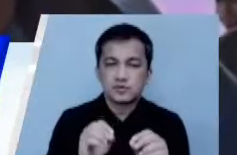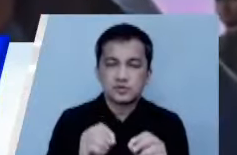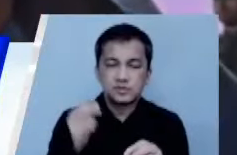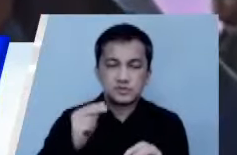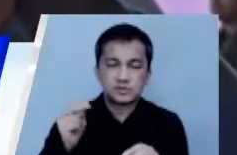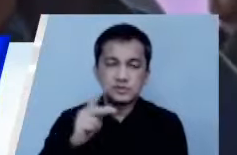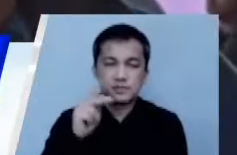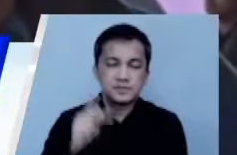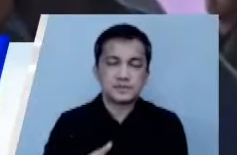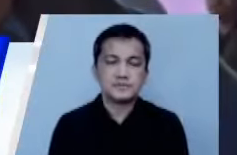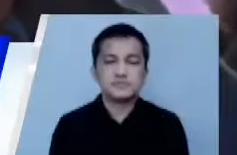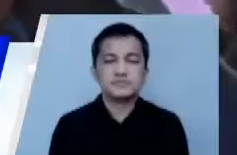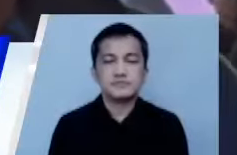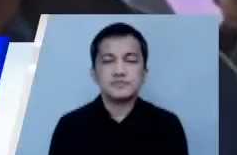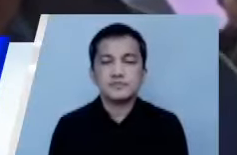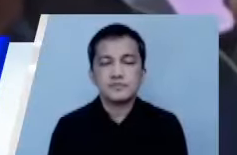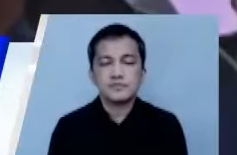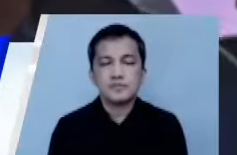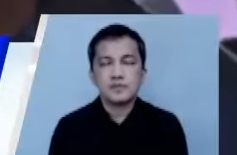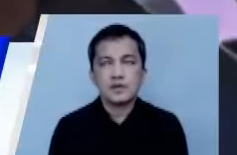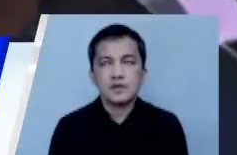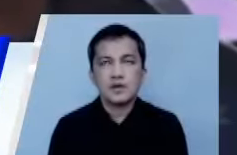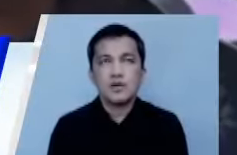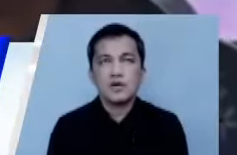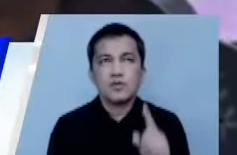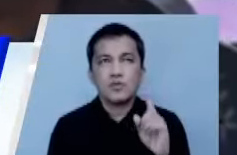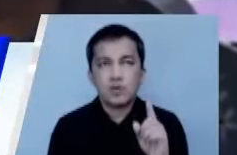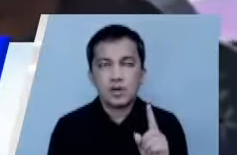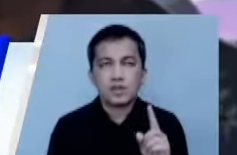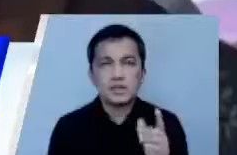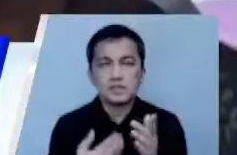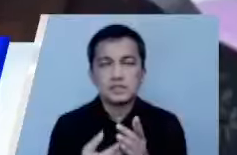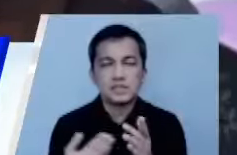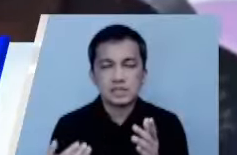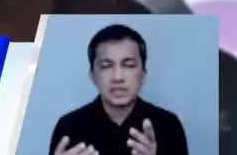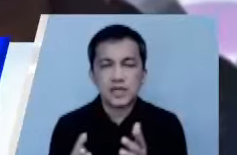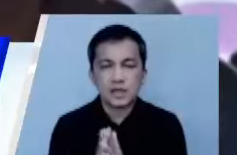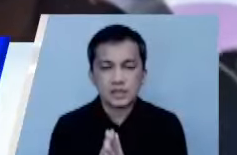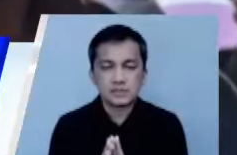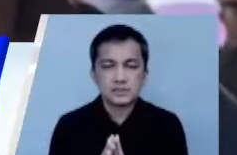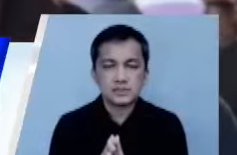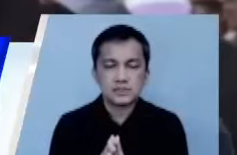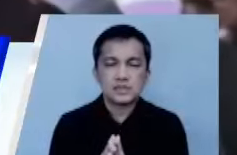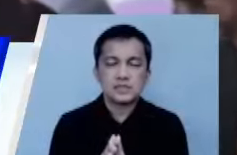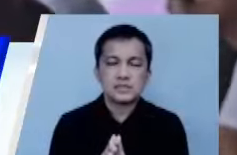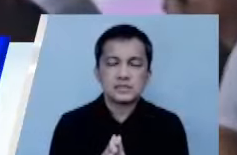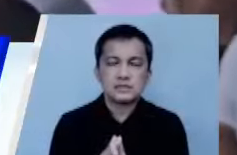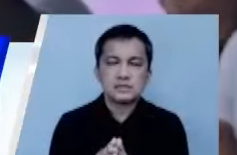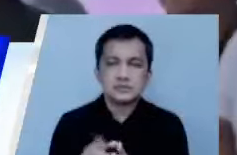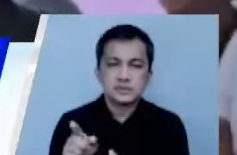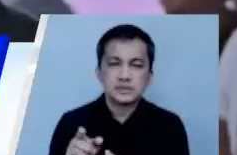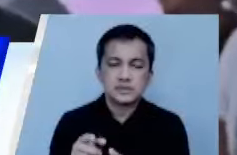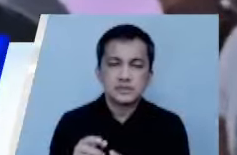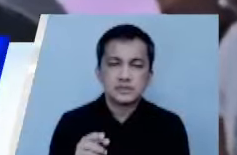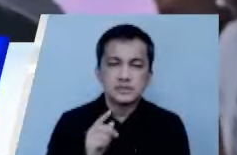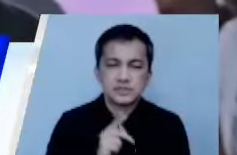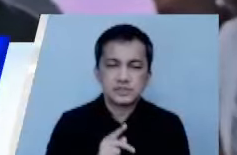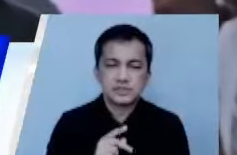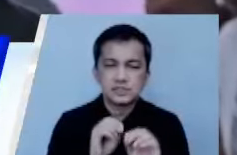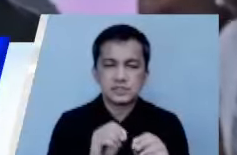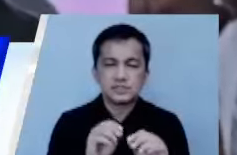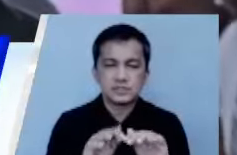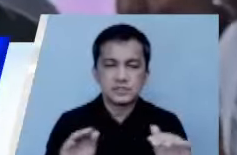the one thing I asked of him was to Please teach our children Philippine History